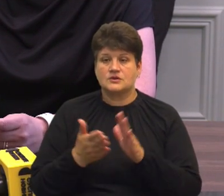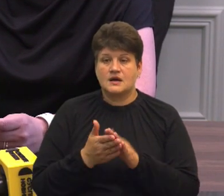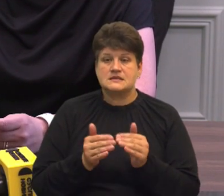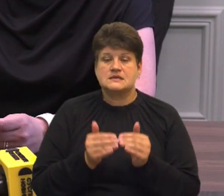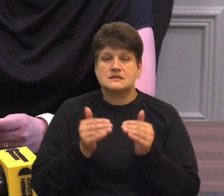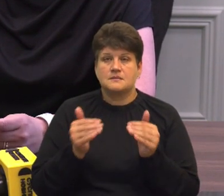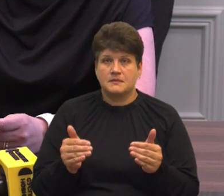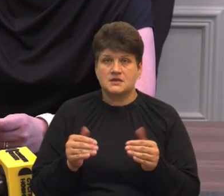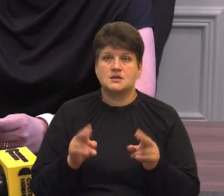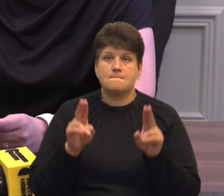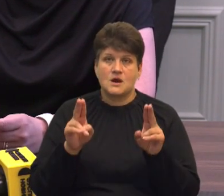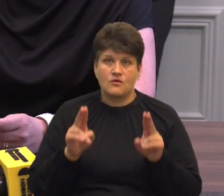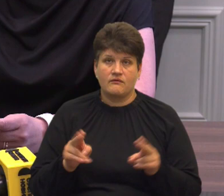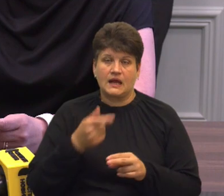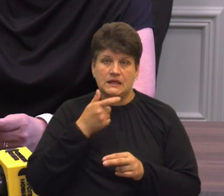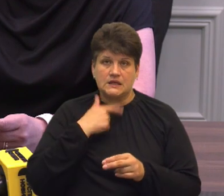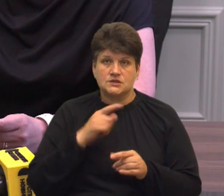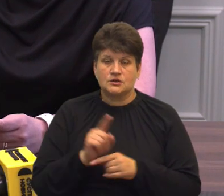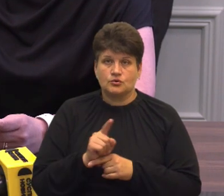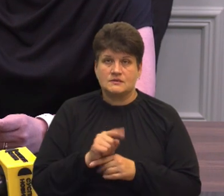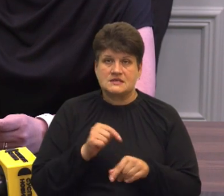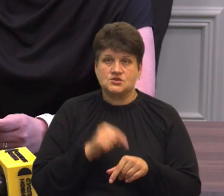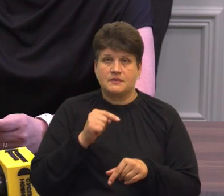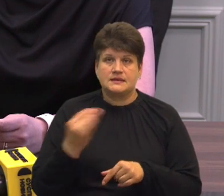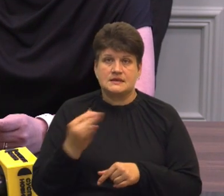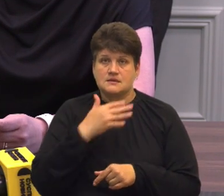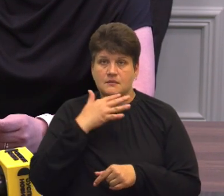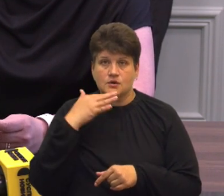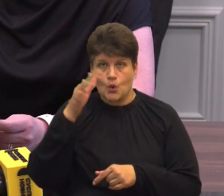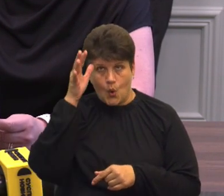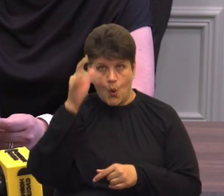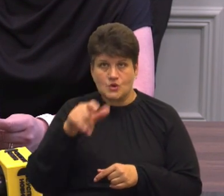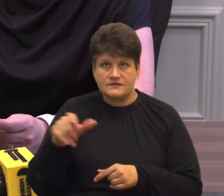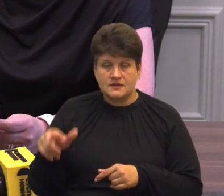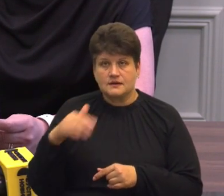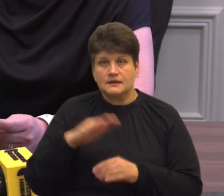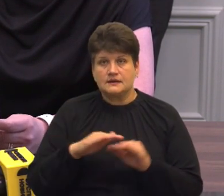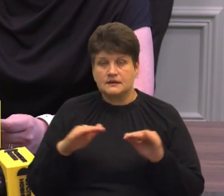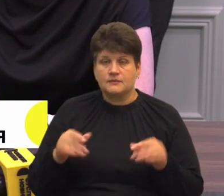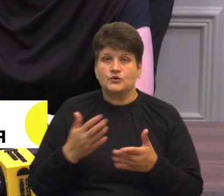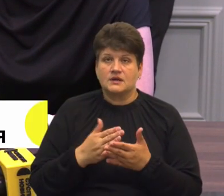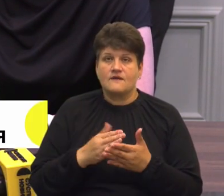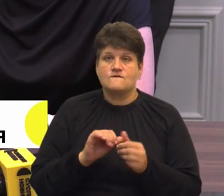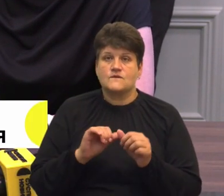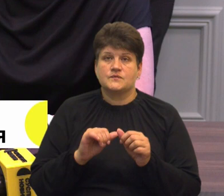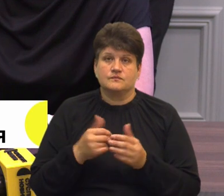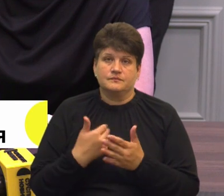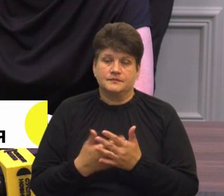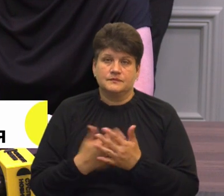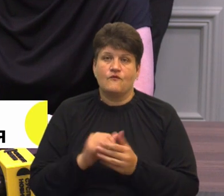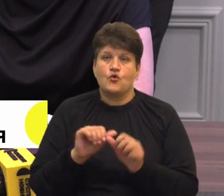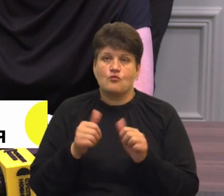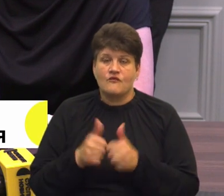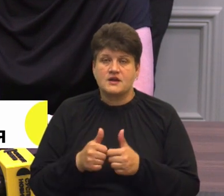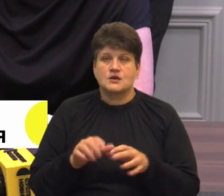правових теоретичних норм і зачіпає інтереси багатьох і освітян а також учнів та їх батьків оскільки стає чинником формування суспільного сприйняття та